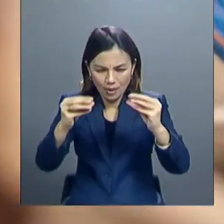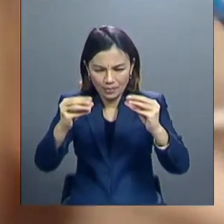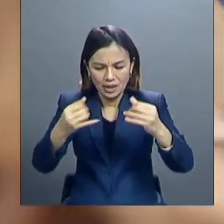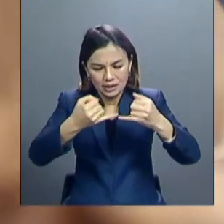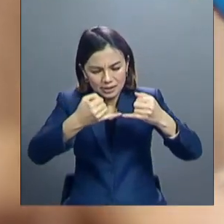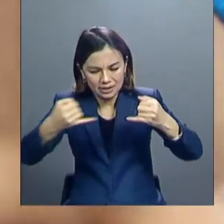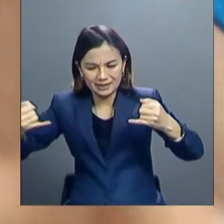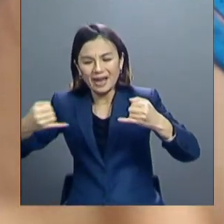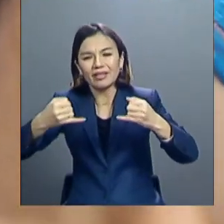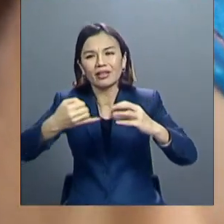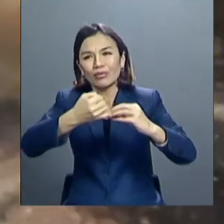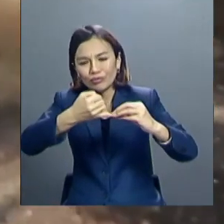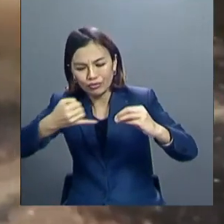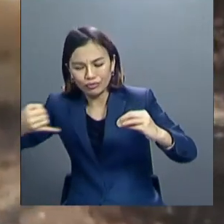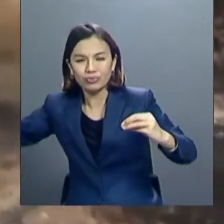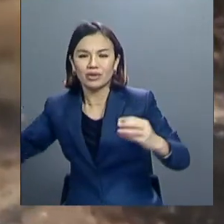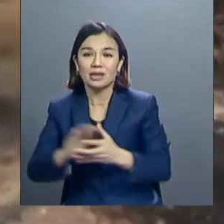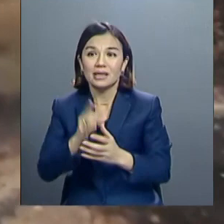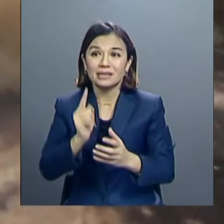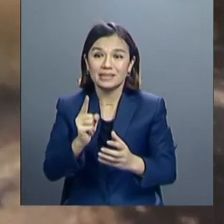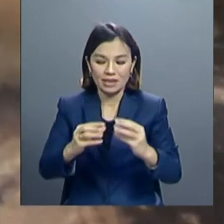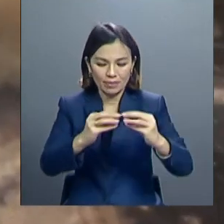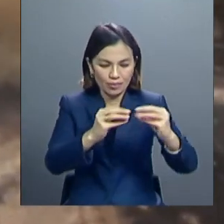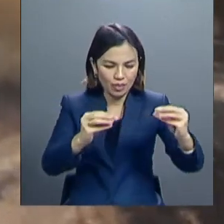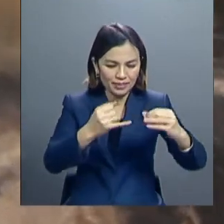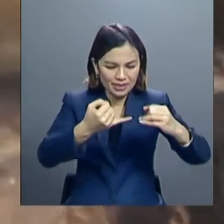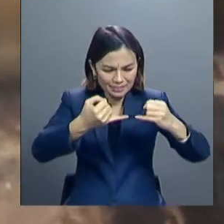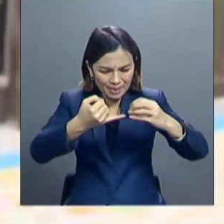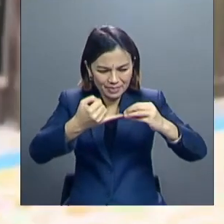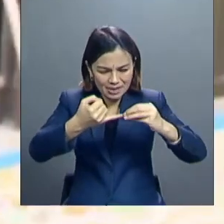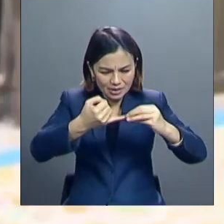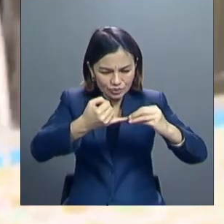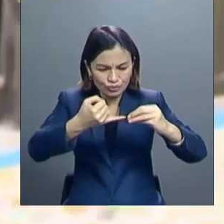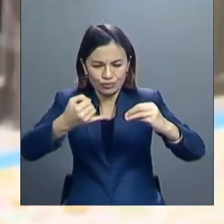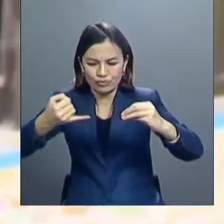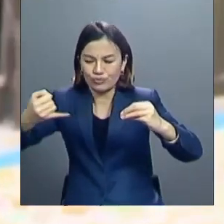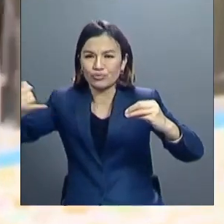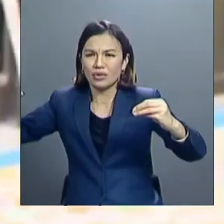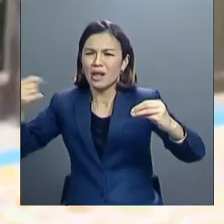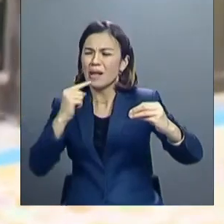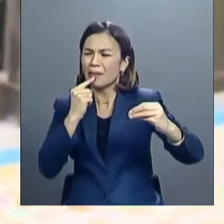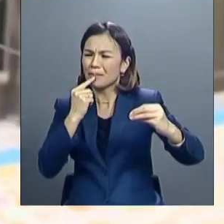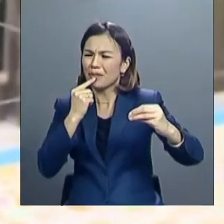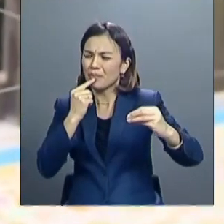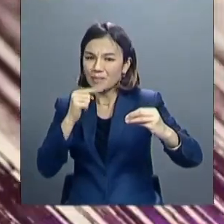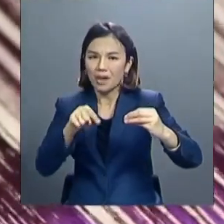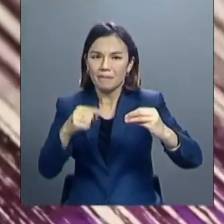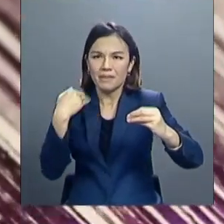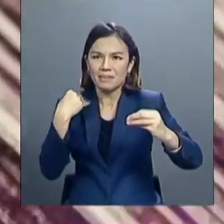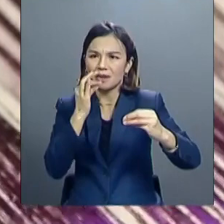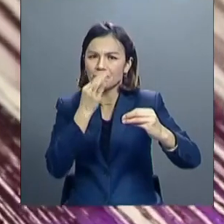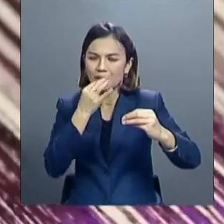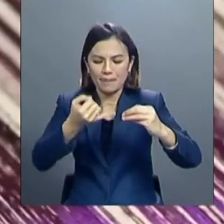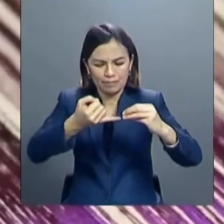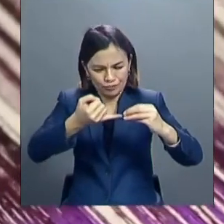ฟอกสีถ้าเป็นรังไหมอยู่เอามาสาวเป็นเส้นไหมเส้นไหมจะเค็มเพราะว่ามีความเค็มของตัวไหมฟอก